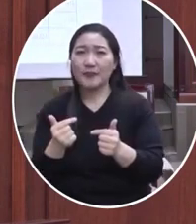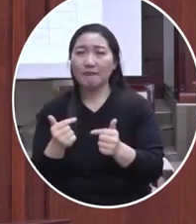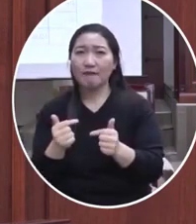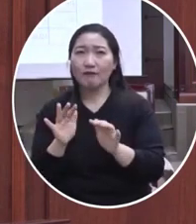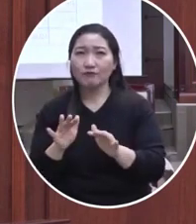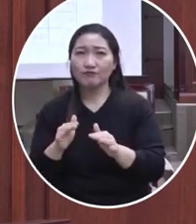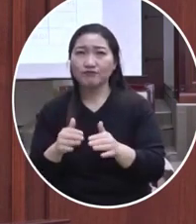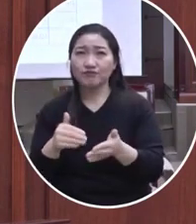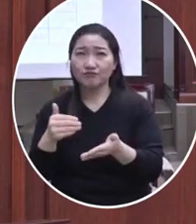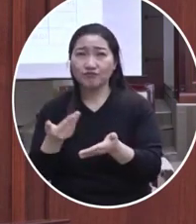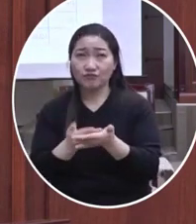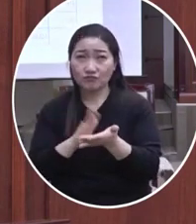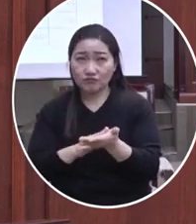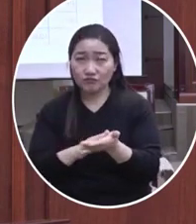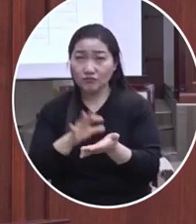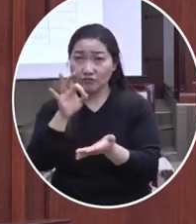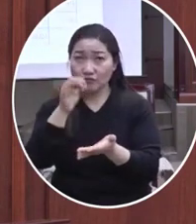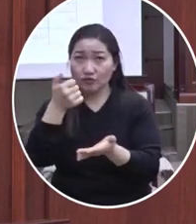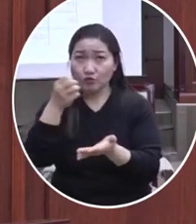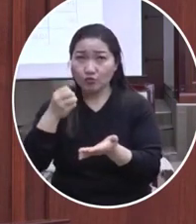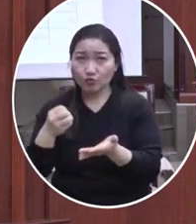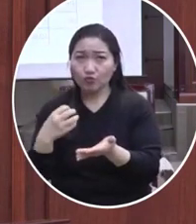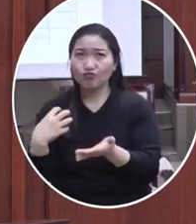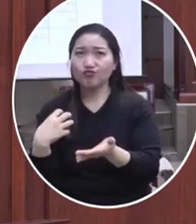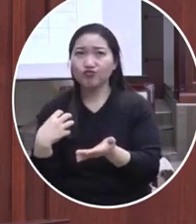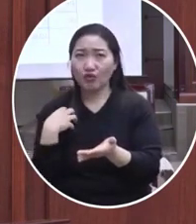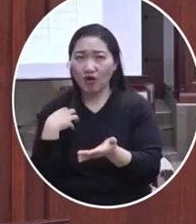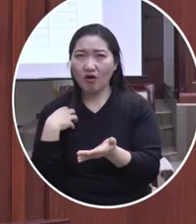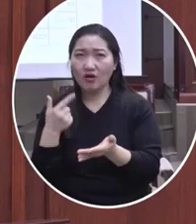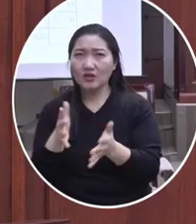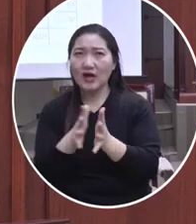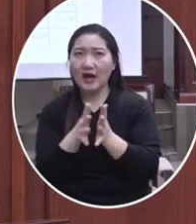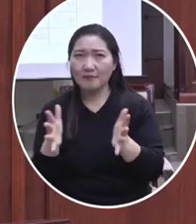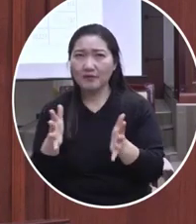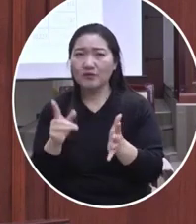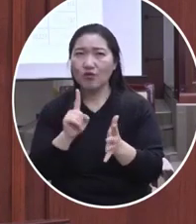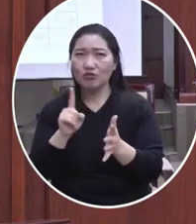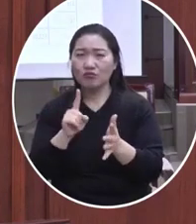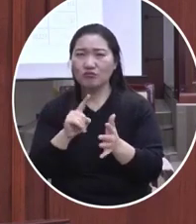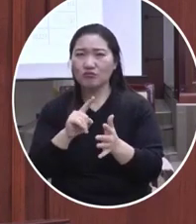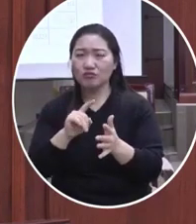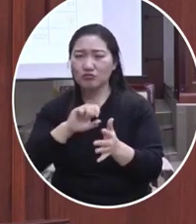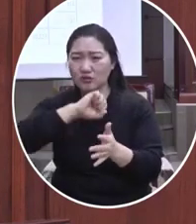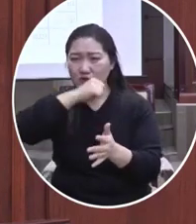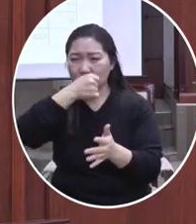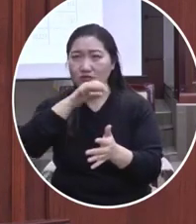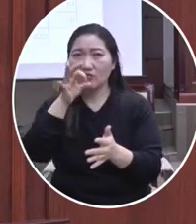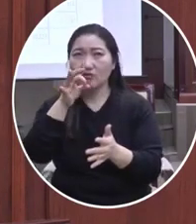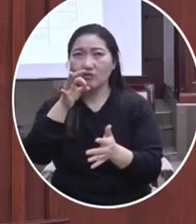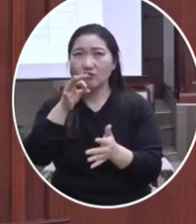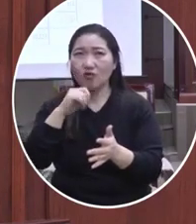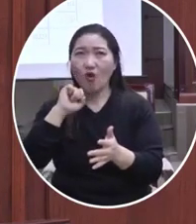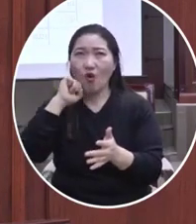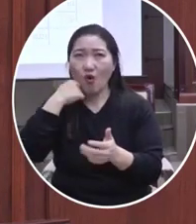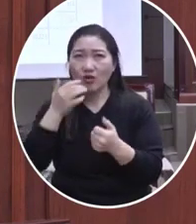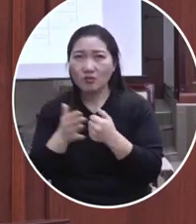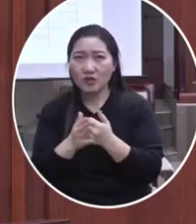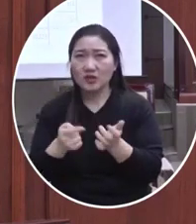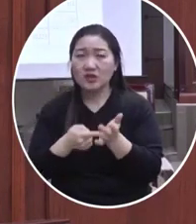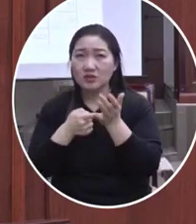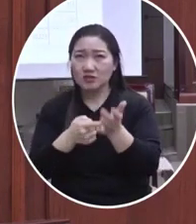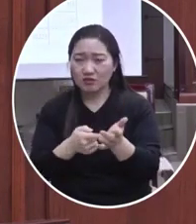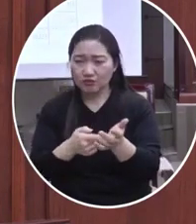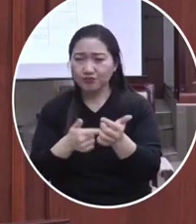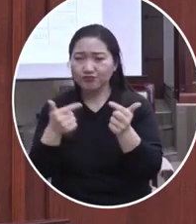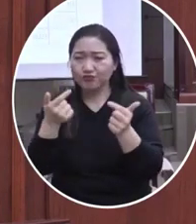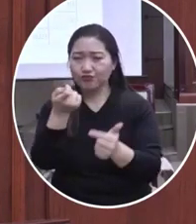축소되었습니다 물론 공사비 50% 부담해야 하는 공동 주택의 열악한 재정 여건 때문에 신청 자체가